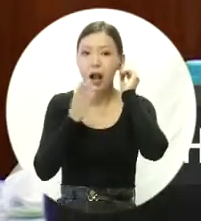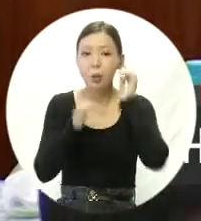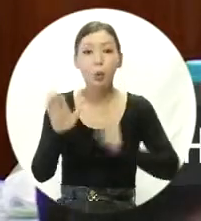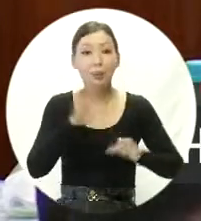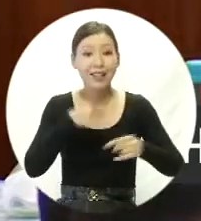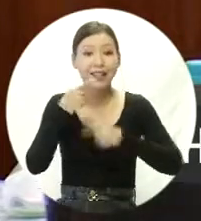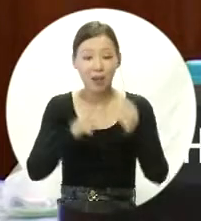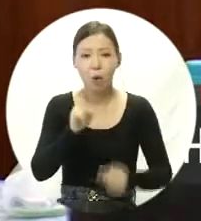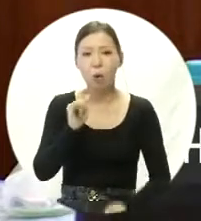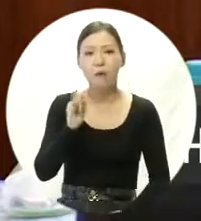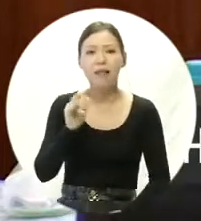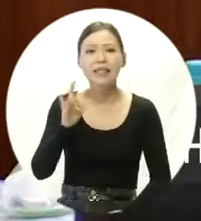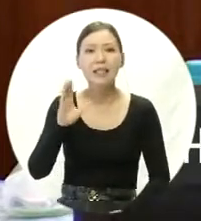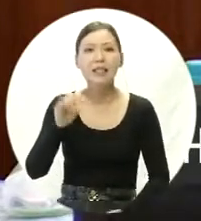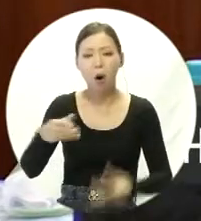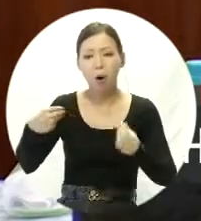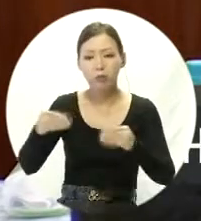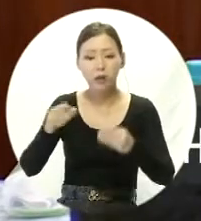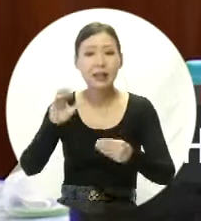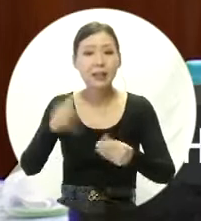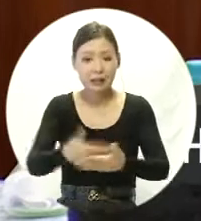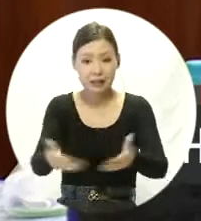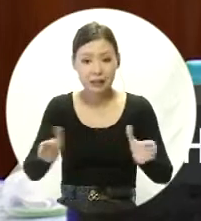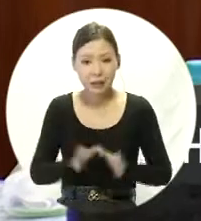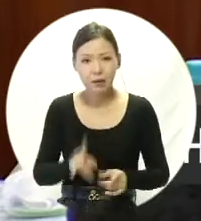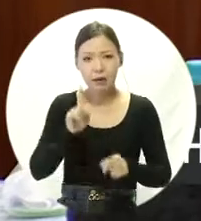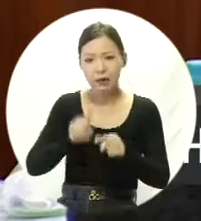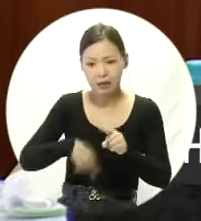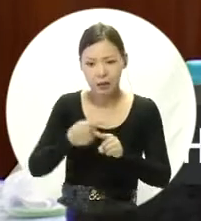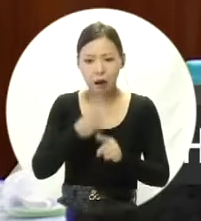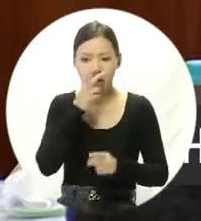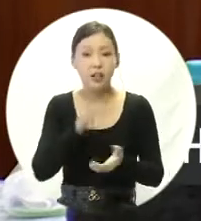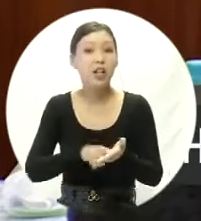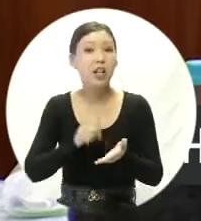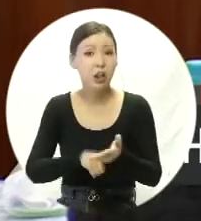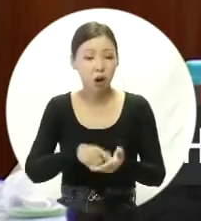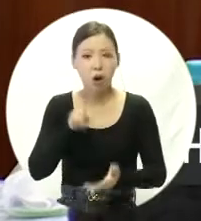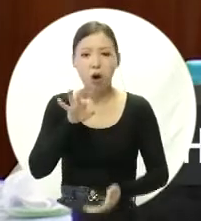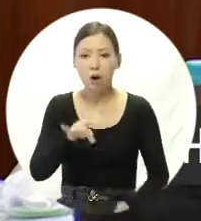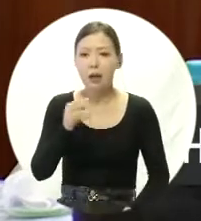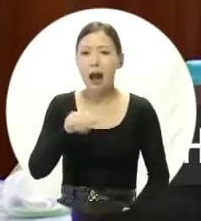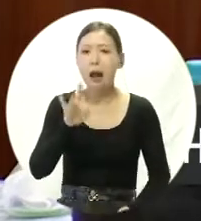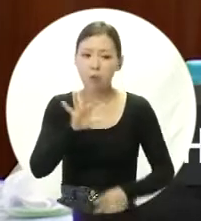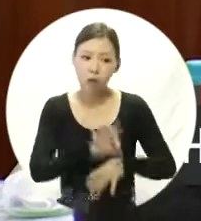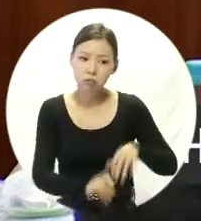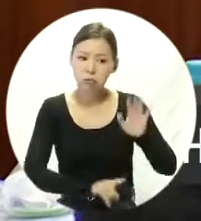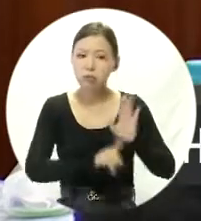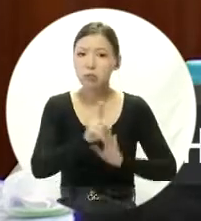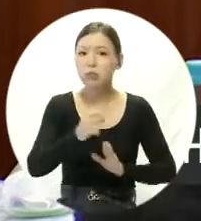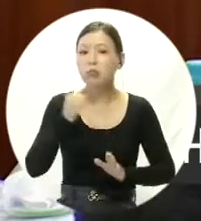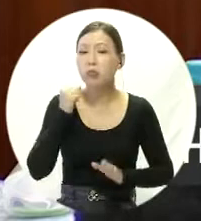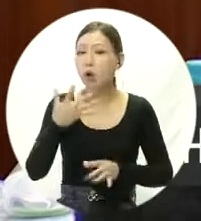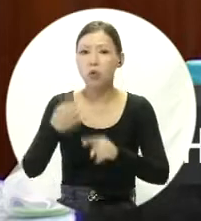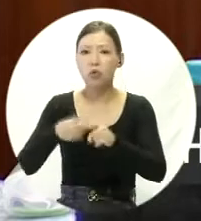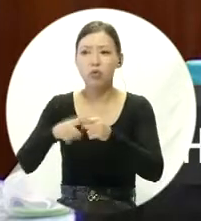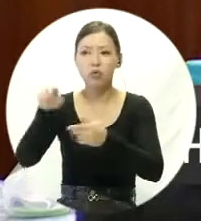байгаагийн хуванцар сав, хумтрын ирэлгээг би давхар хянах ёстой гэж үзэж байна. За ер нь хөдөө хорт хавдрын өвчлөл хөдөө орон нутгаас ч гэсэн өндөр